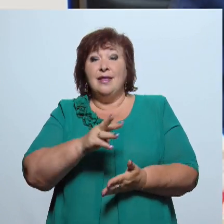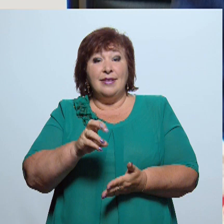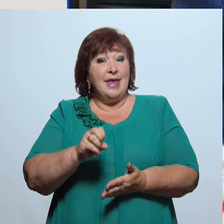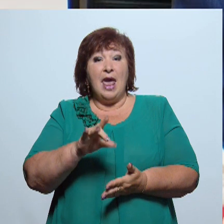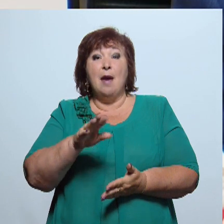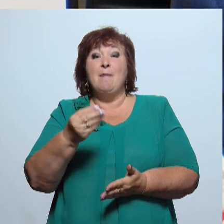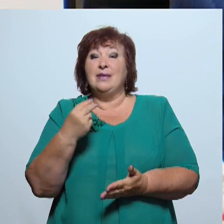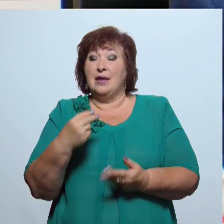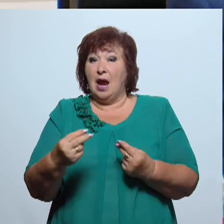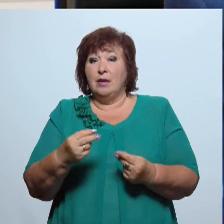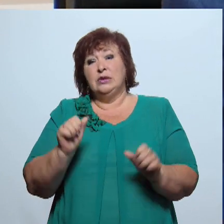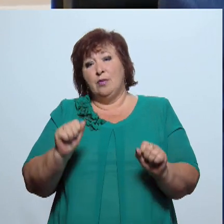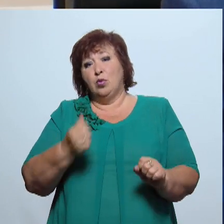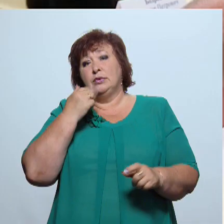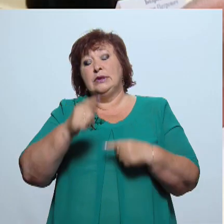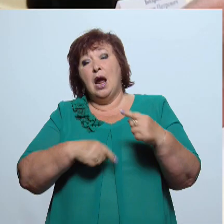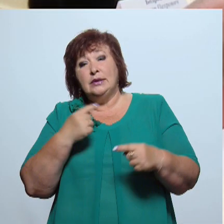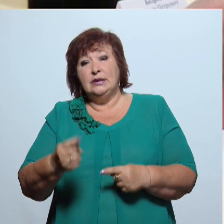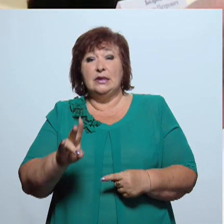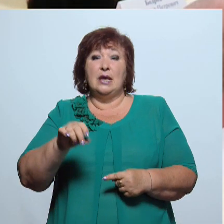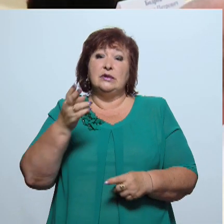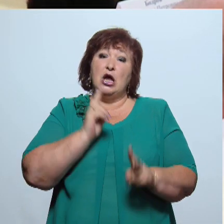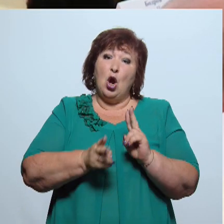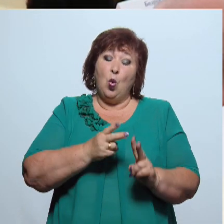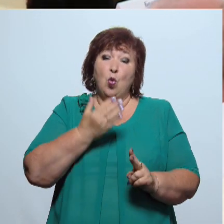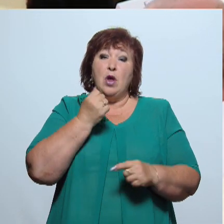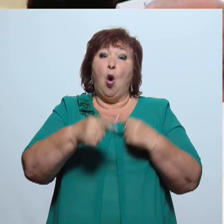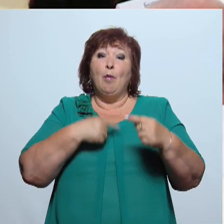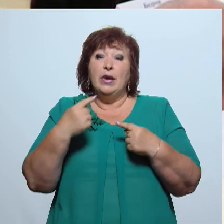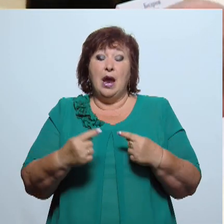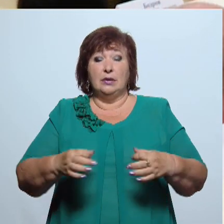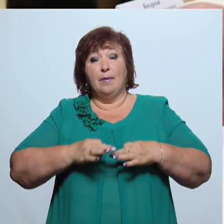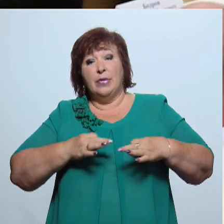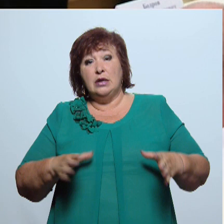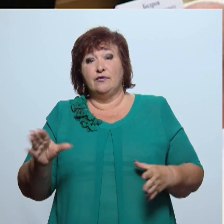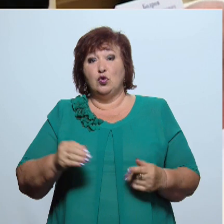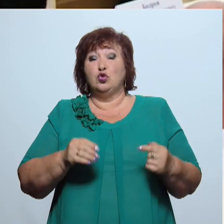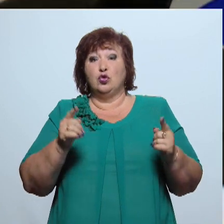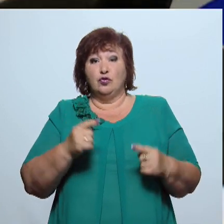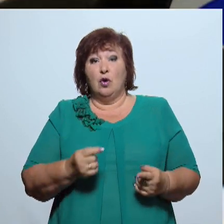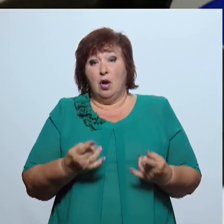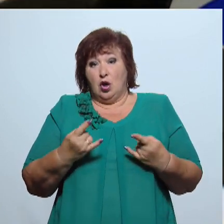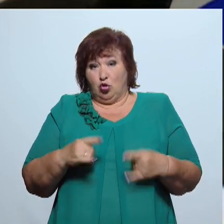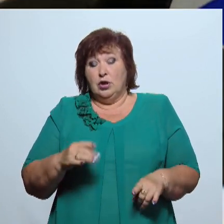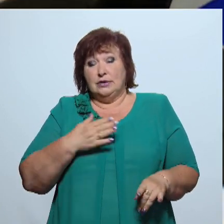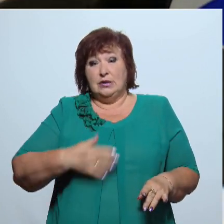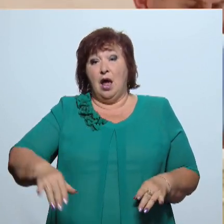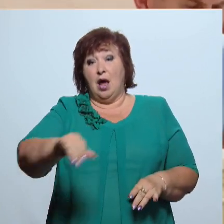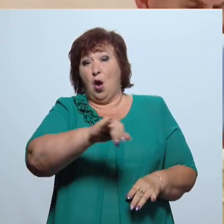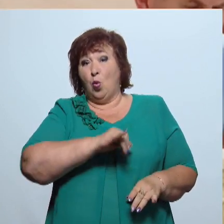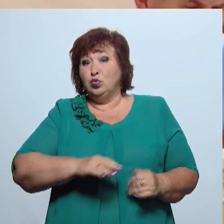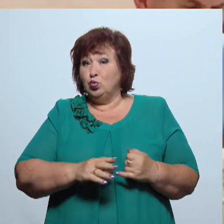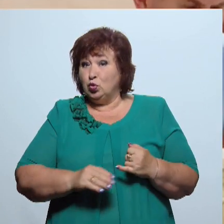культурным наследием. Это могут быть традиции, национальная кухня, обряды, праздники. Все то, что зародилось именно на территории Удмуртии.